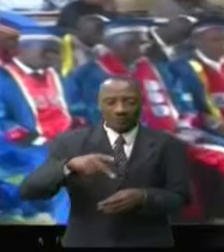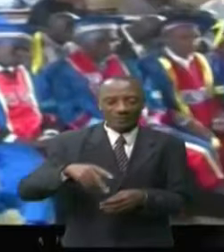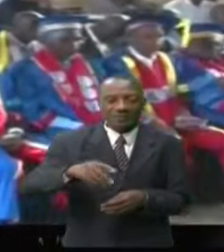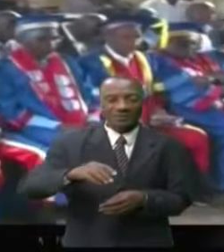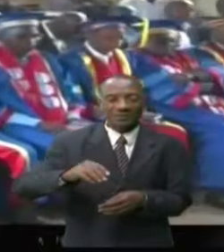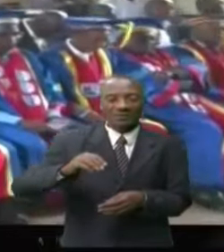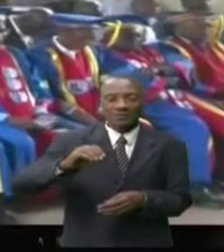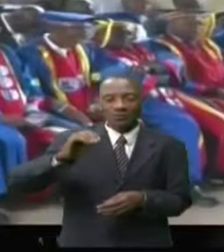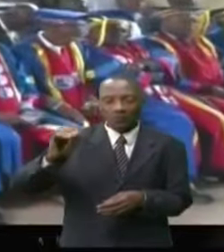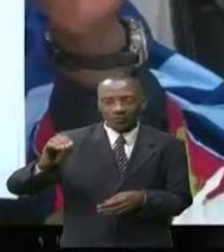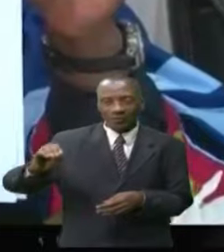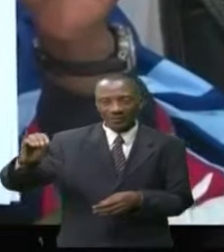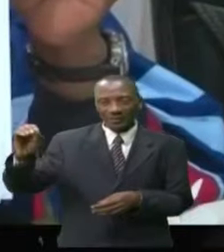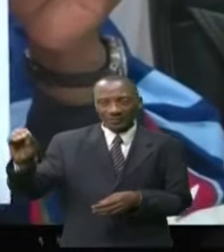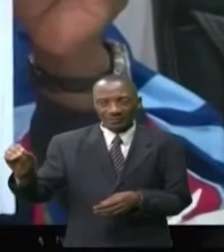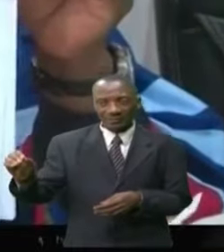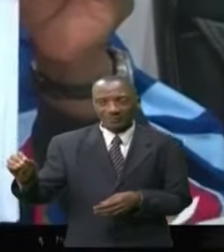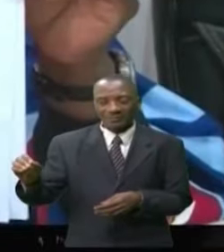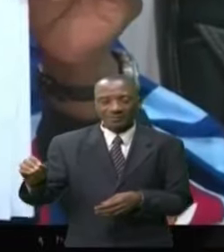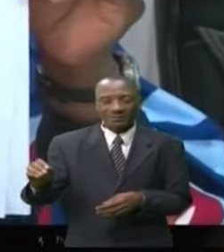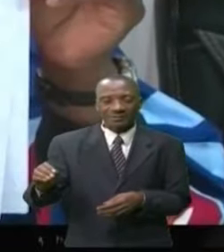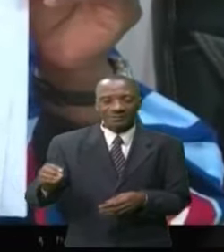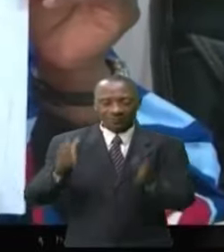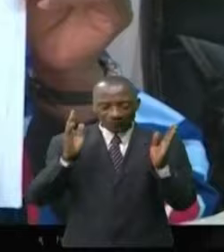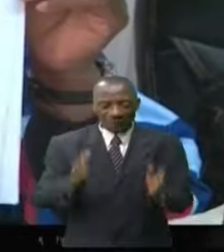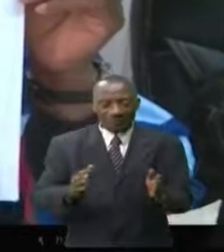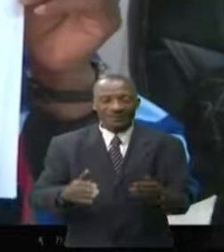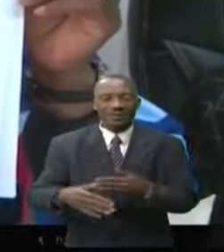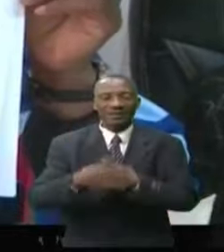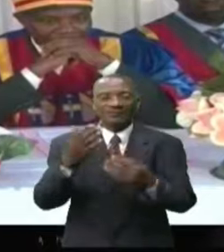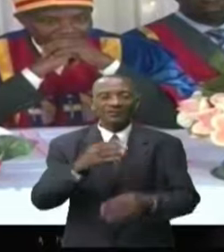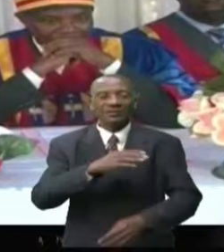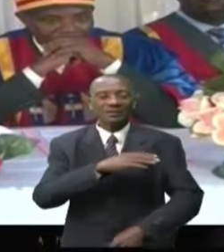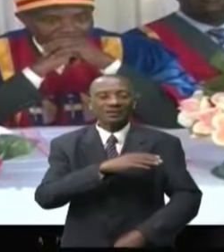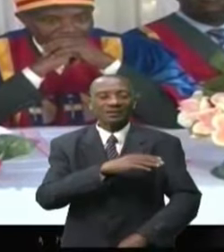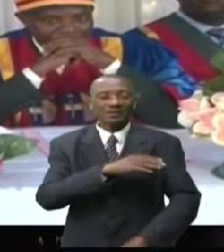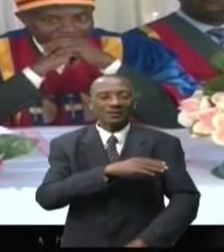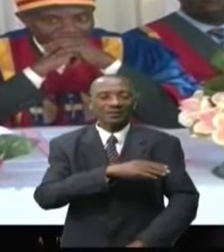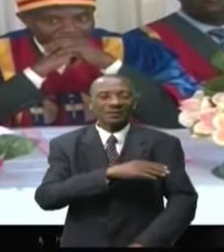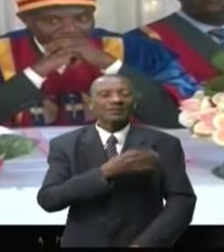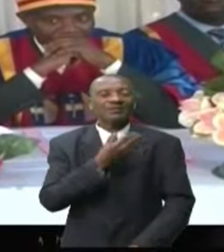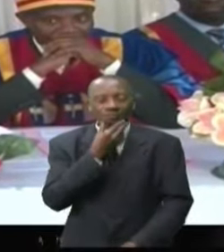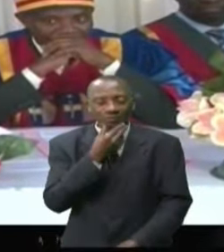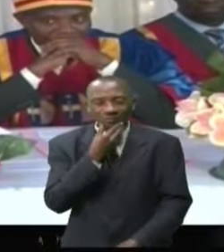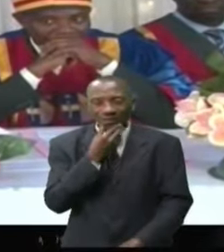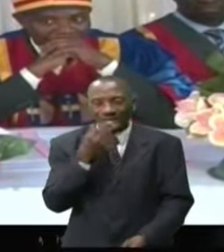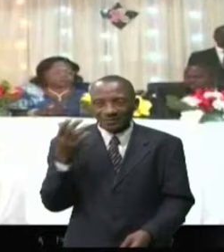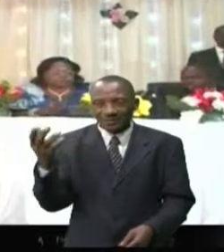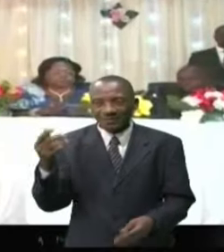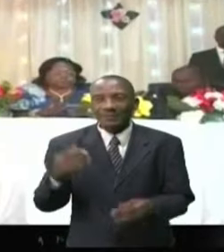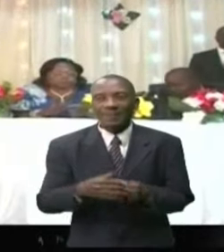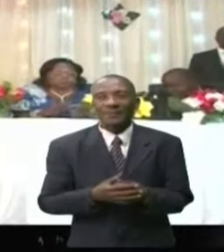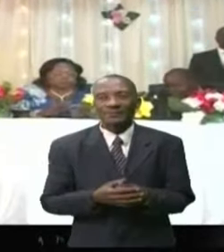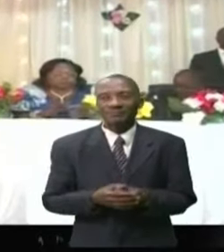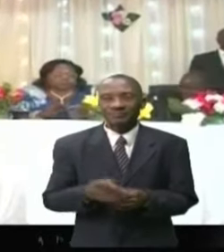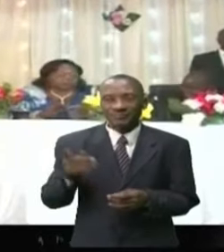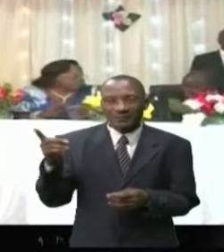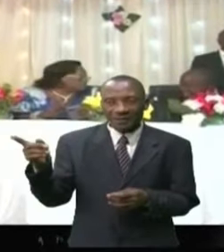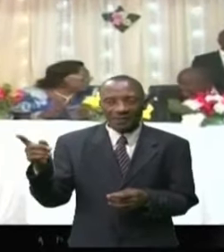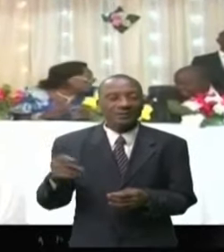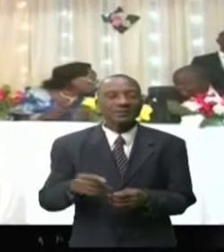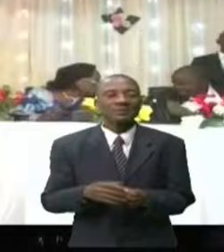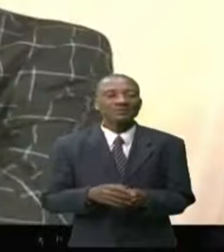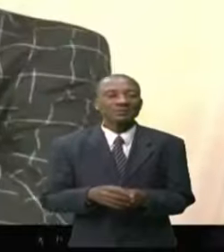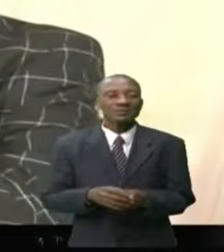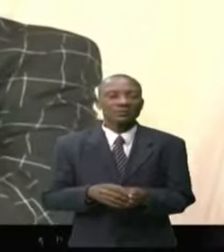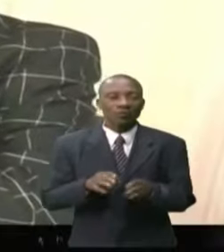diplôme d'études à fondit déja à l'ISP de mboujimaï qui aujourd'hui figure parmi les 10 poules créés en République démocratique du Congo